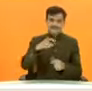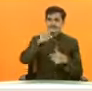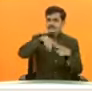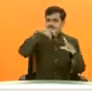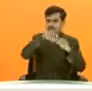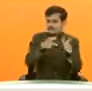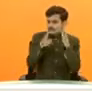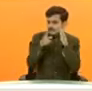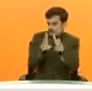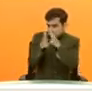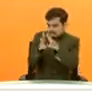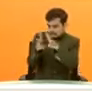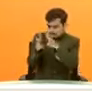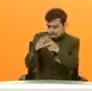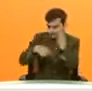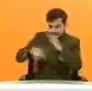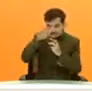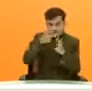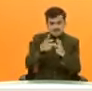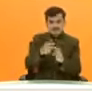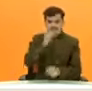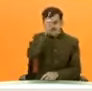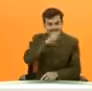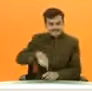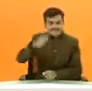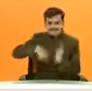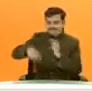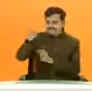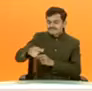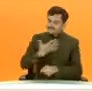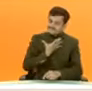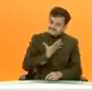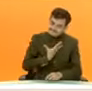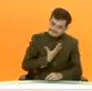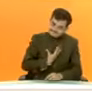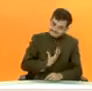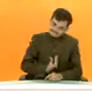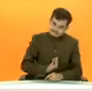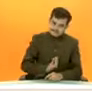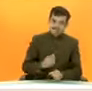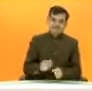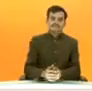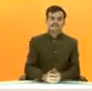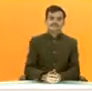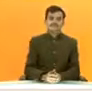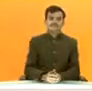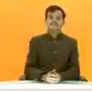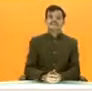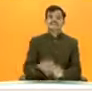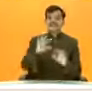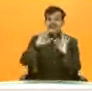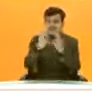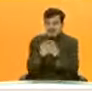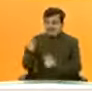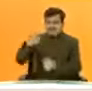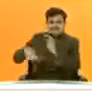हुई आतंकी वारदात ने देश के हर नागरिक को दुख पहुंचाया है। पीड़ित परिवारों के